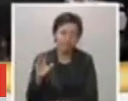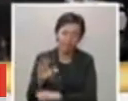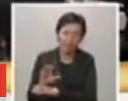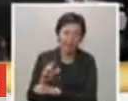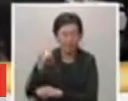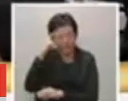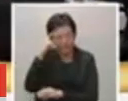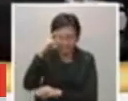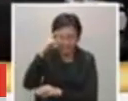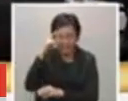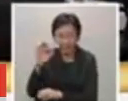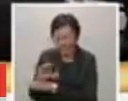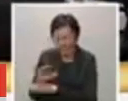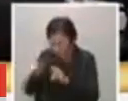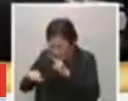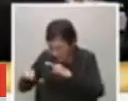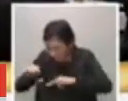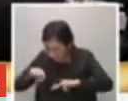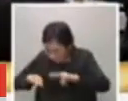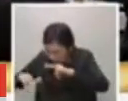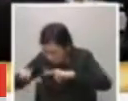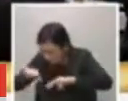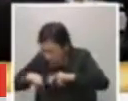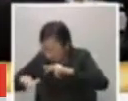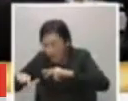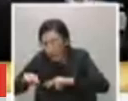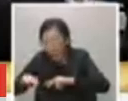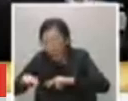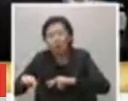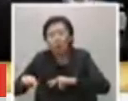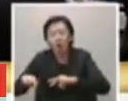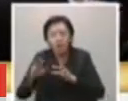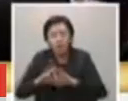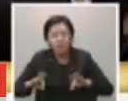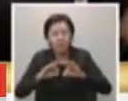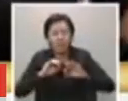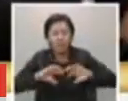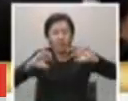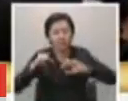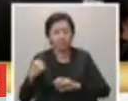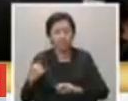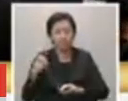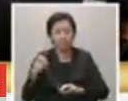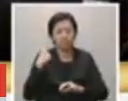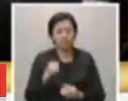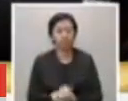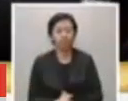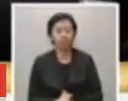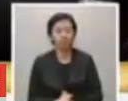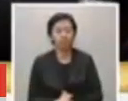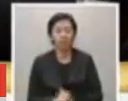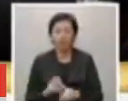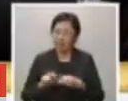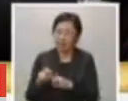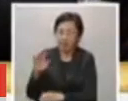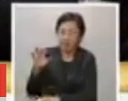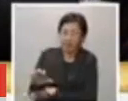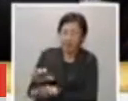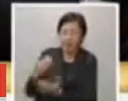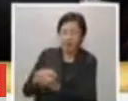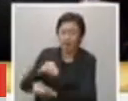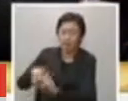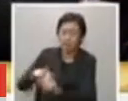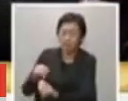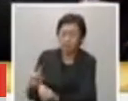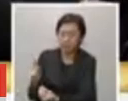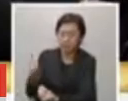การควบคุมกำกับอย่างเข้มงวดของท่านเพื่อความมั่นคงของรัฐบาลกลับไปบีบคั้นไม่ให้เศรษฐกิจสร้างสรรค์เห